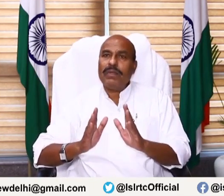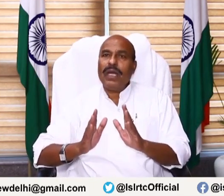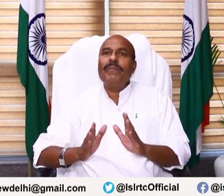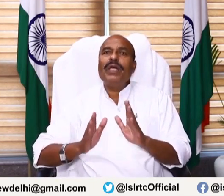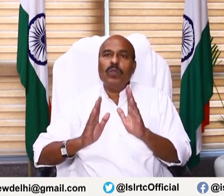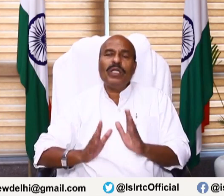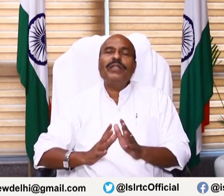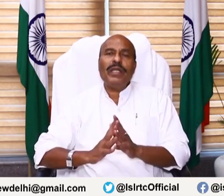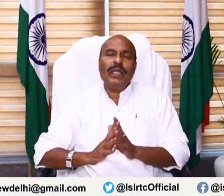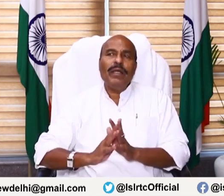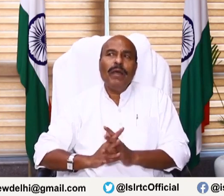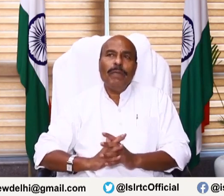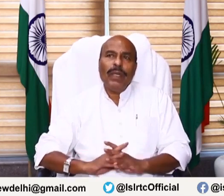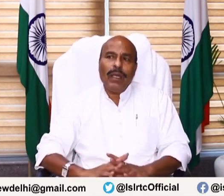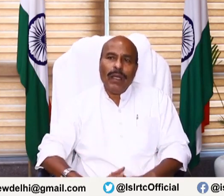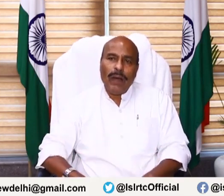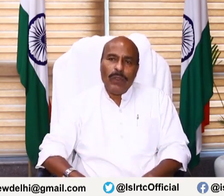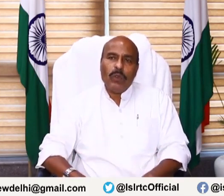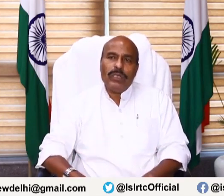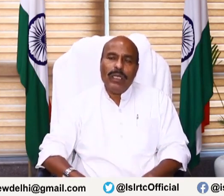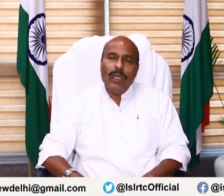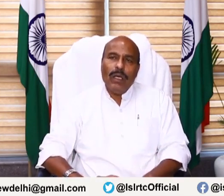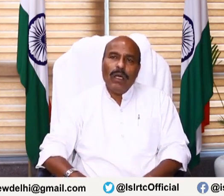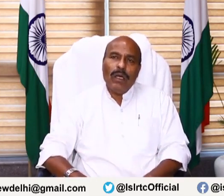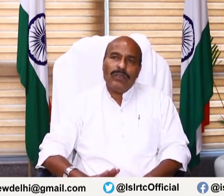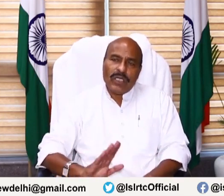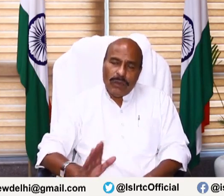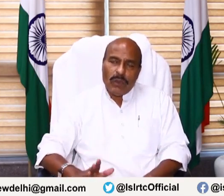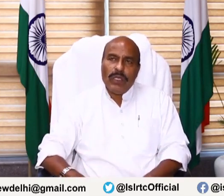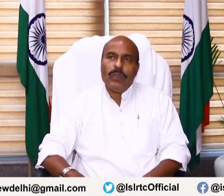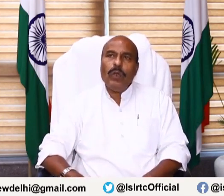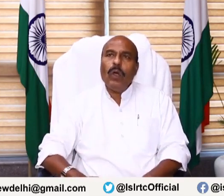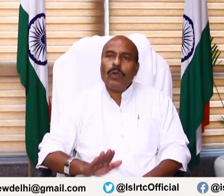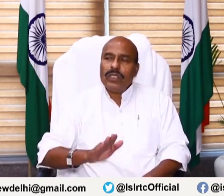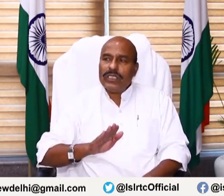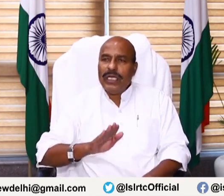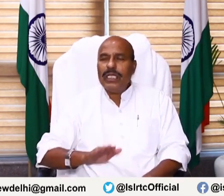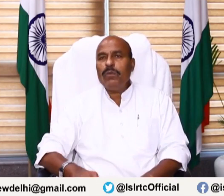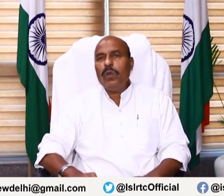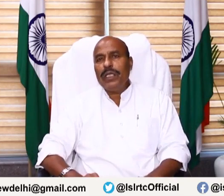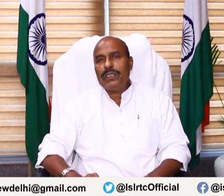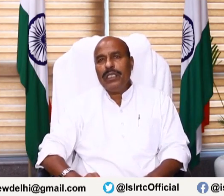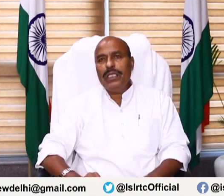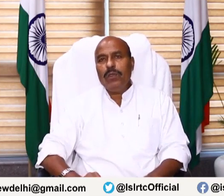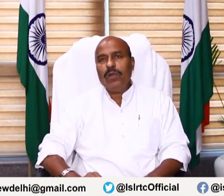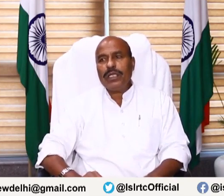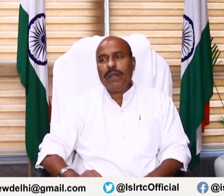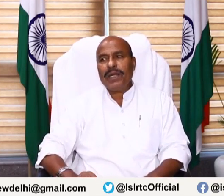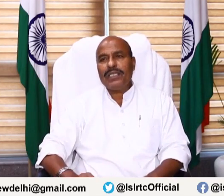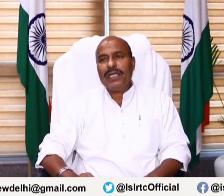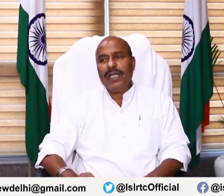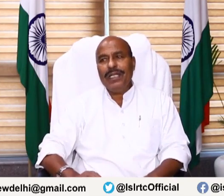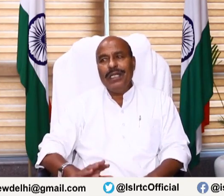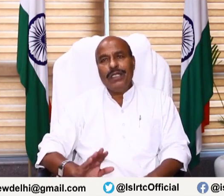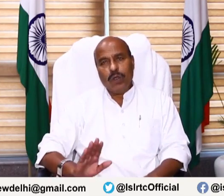के साथ में अपना योगदान दे रही है, मैं अपनी ओर से सचिव महोदया जी को और उनकी सारी टीम को इस न्यूज़ लेटर